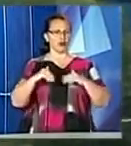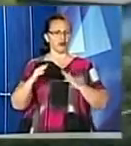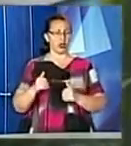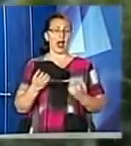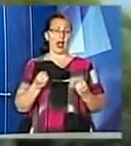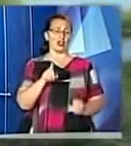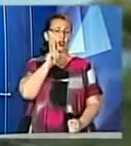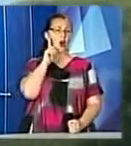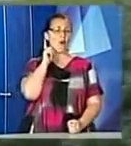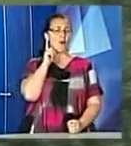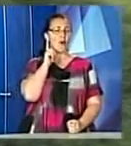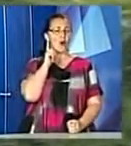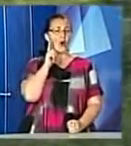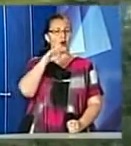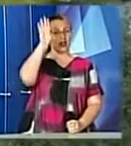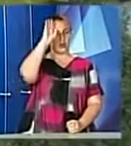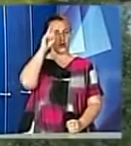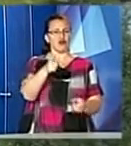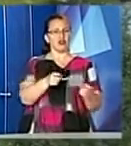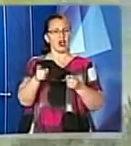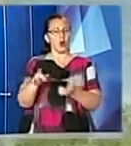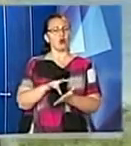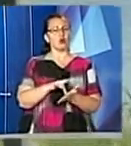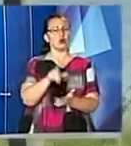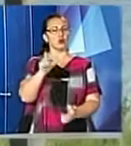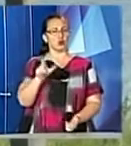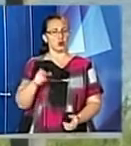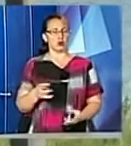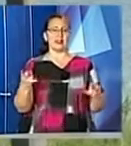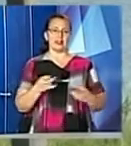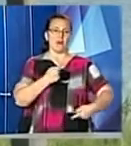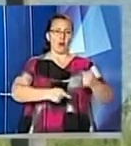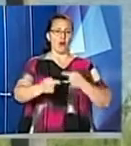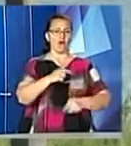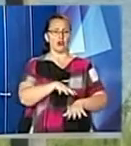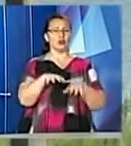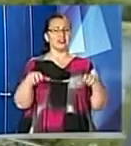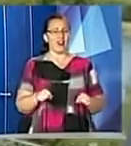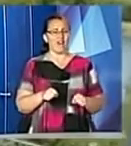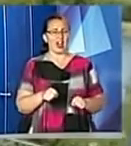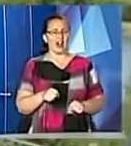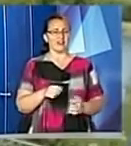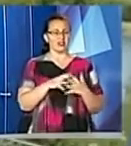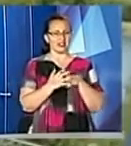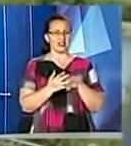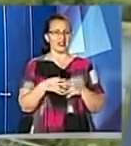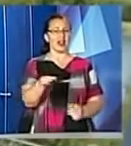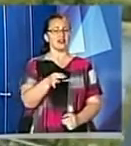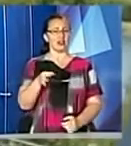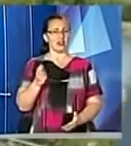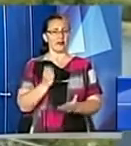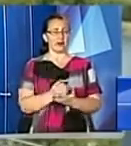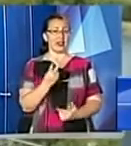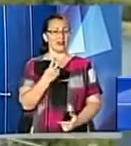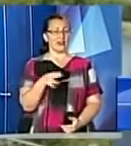молодий посадовець хоче заохотити до села туристів. Для цього треба повернути у власність громади місцеві ставки. Є два водних плеса